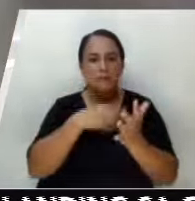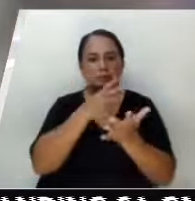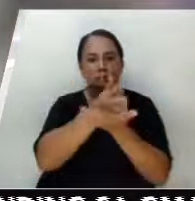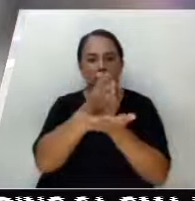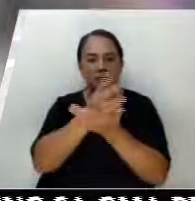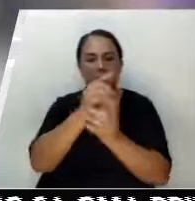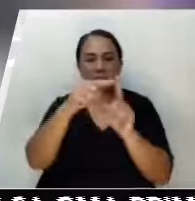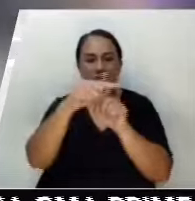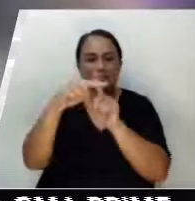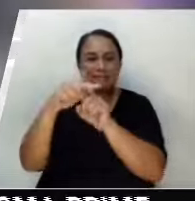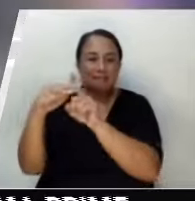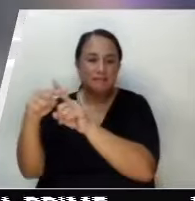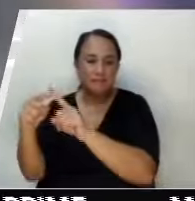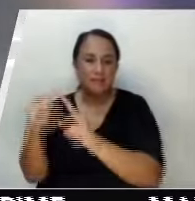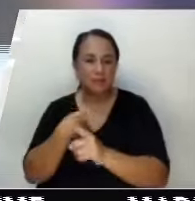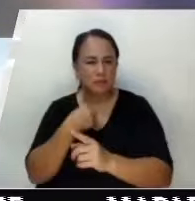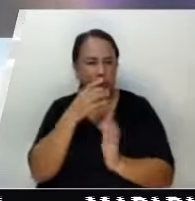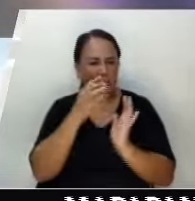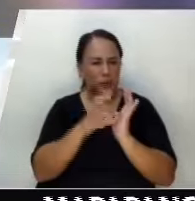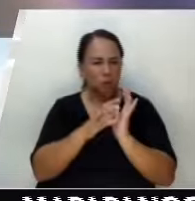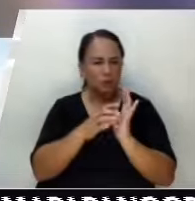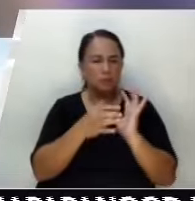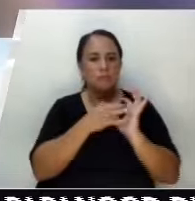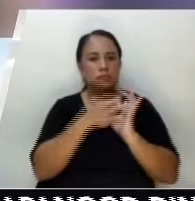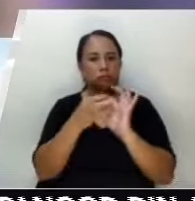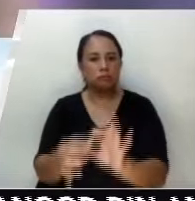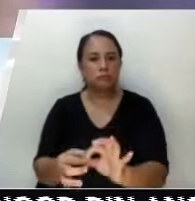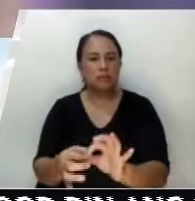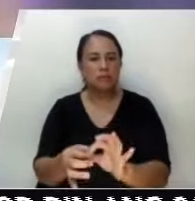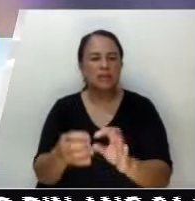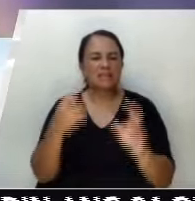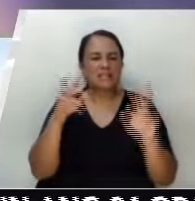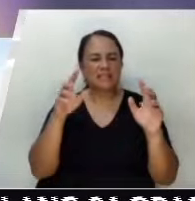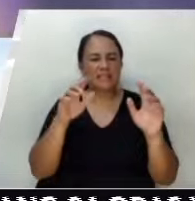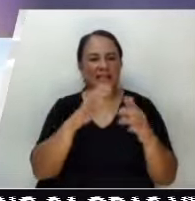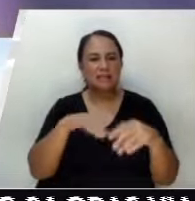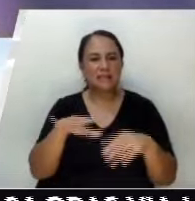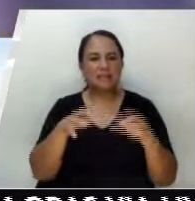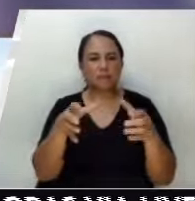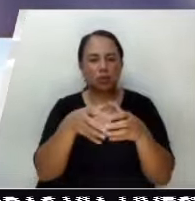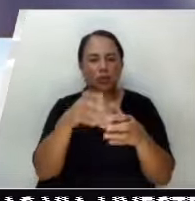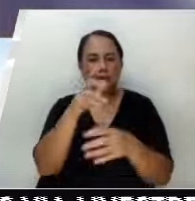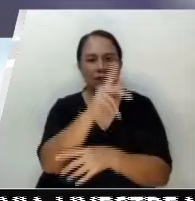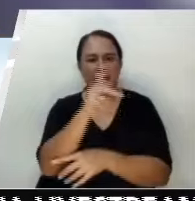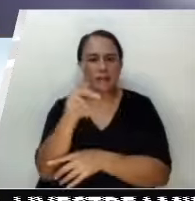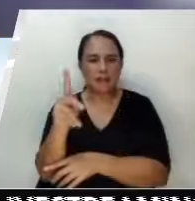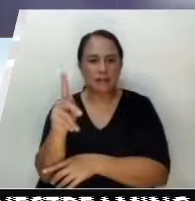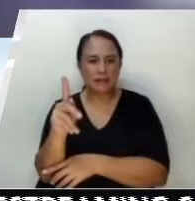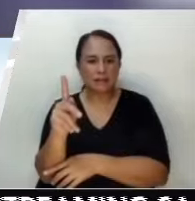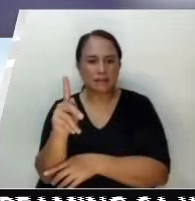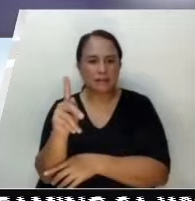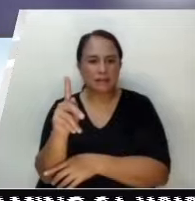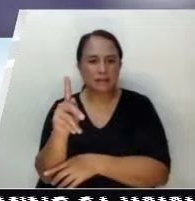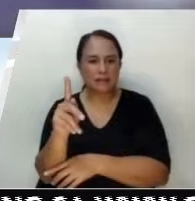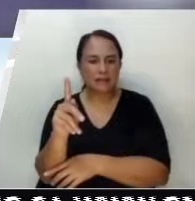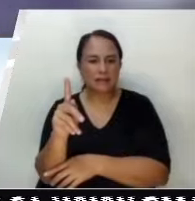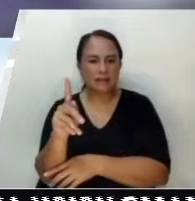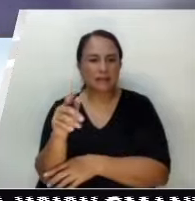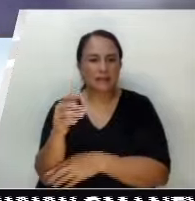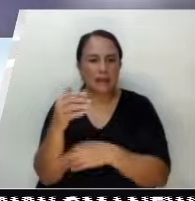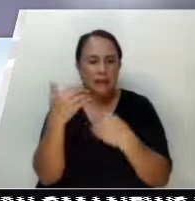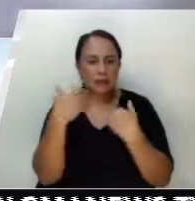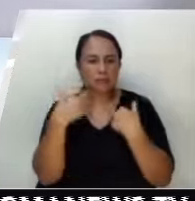May mga nagkomento online na iniugnay ang Tais Dupol sa grupong KKK o Ku Klux Klan na nag-iaktibo sa Amerika